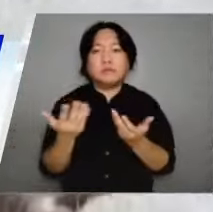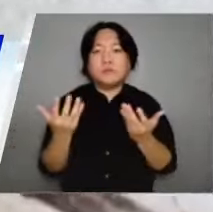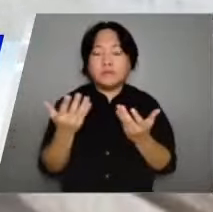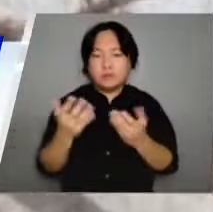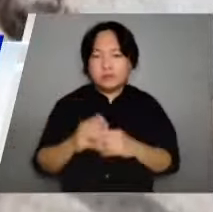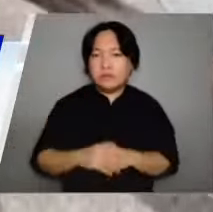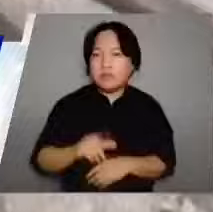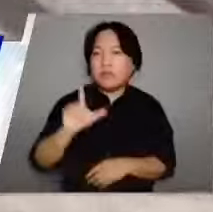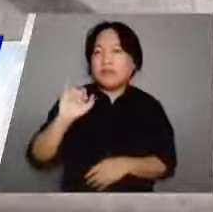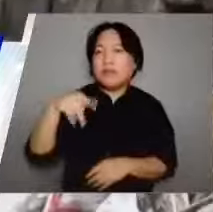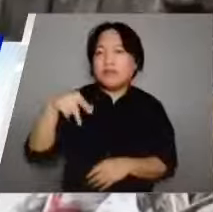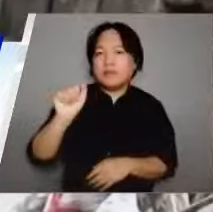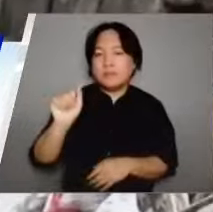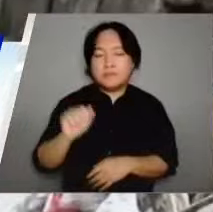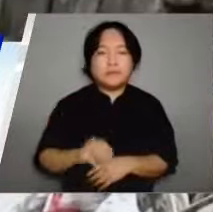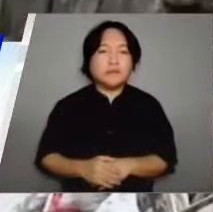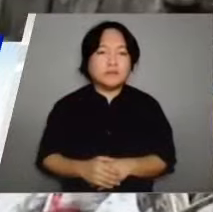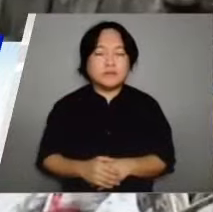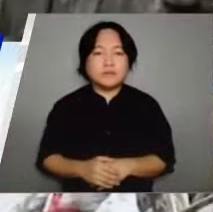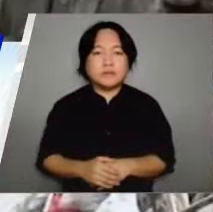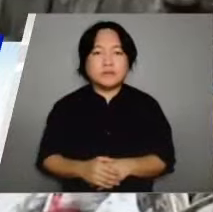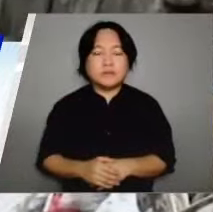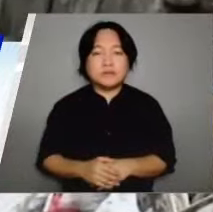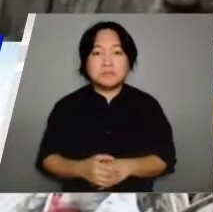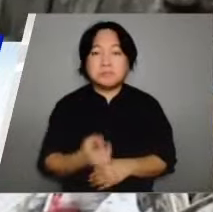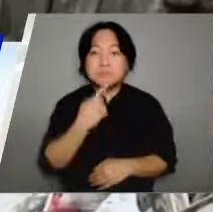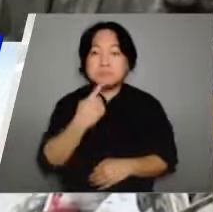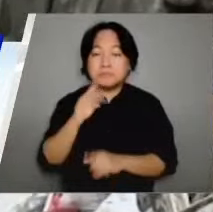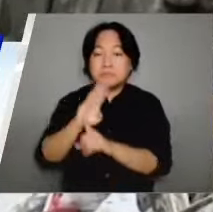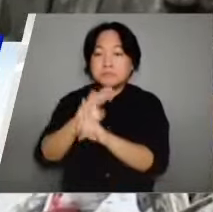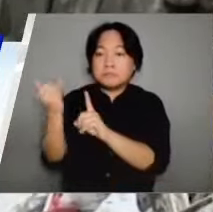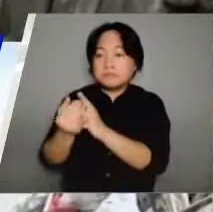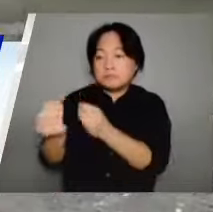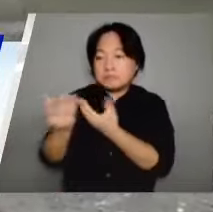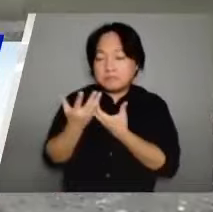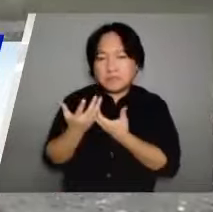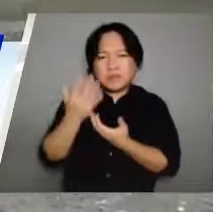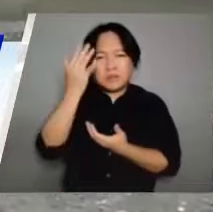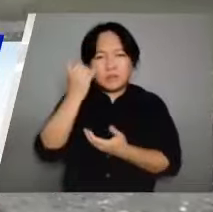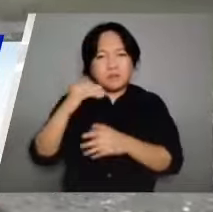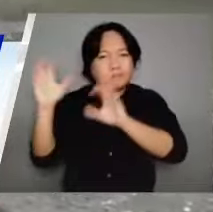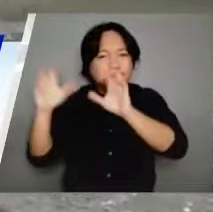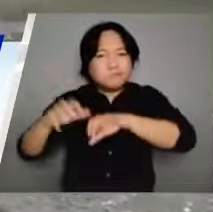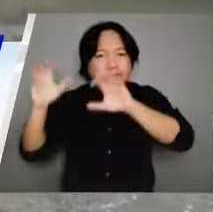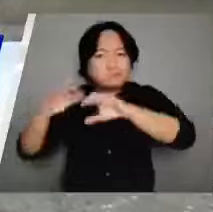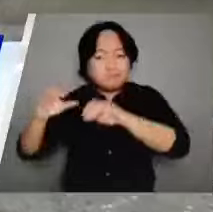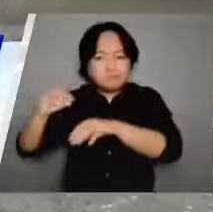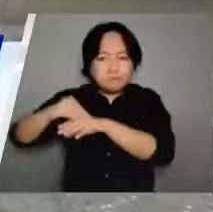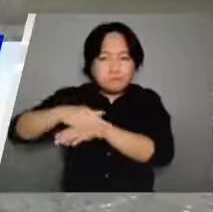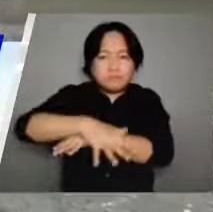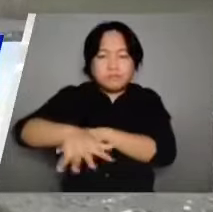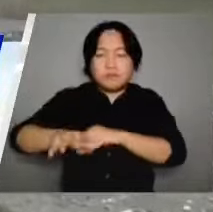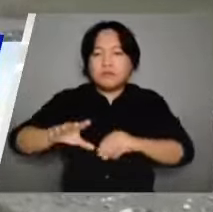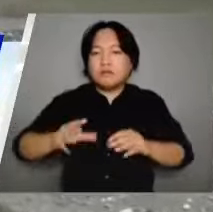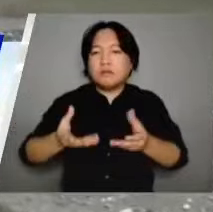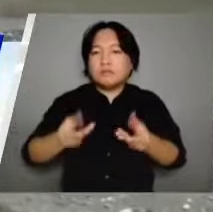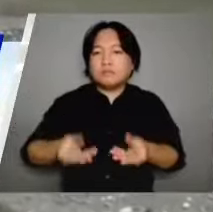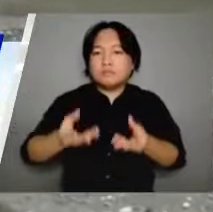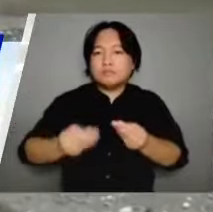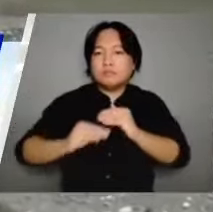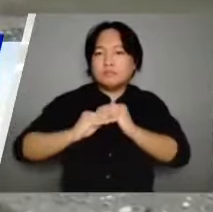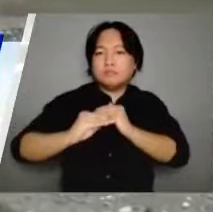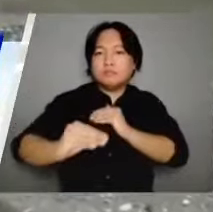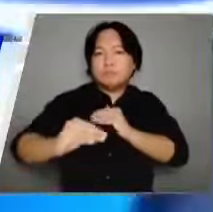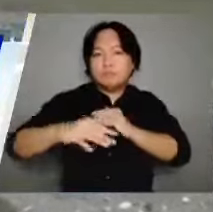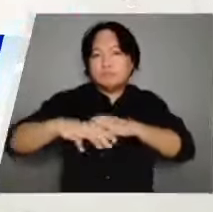ng barangay Pinagkawitan, lumambot ng lumambot ang lupa dahil sa mga nagdaang ulan. Nangangamba ang mga motorista at residente sa peligrong